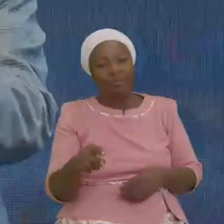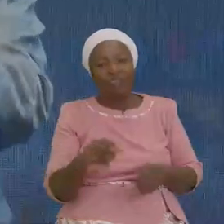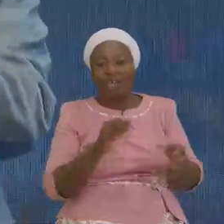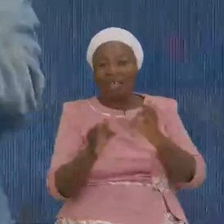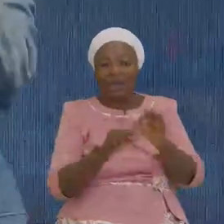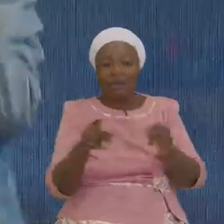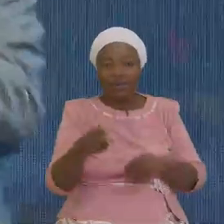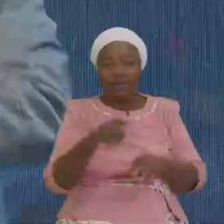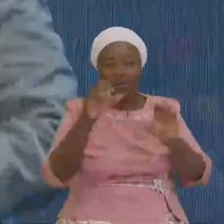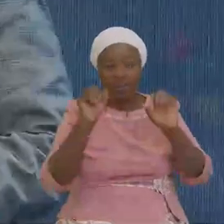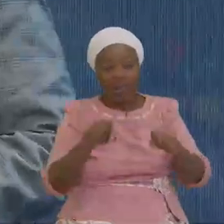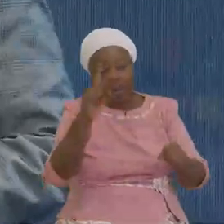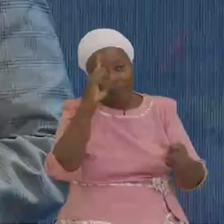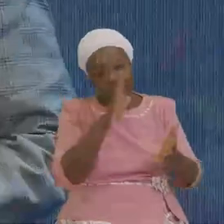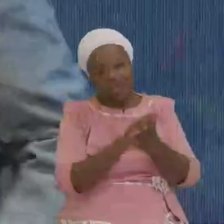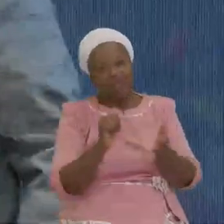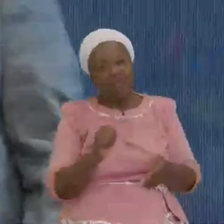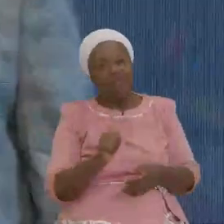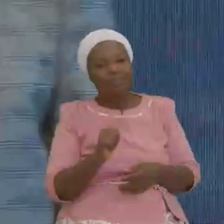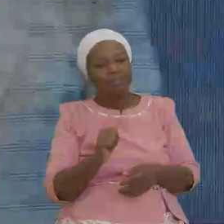Jésus lui dit,